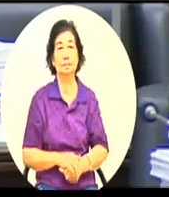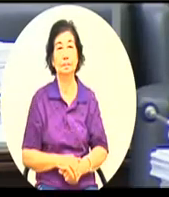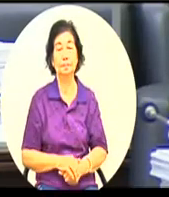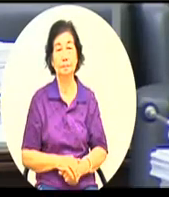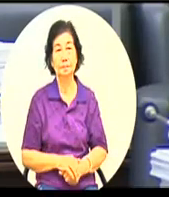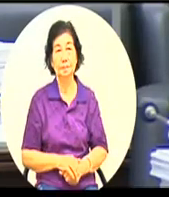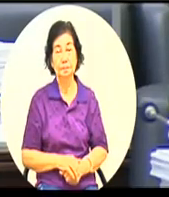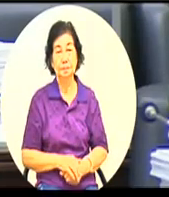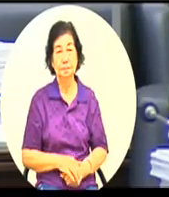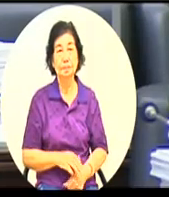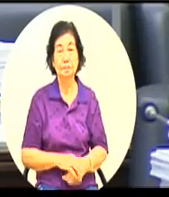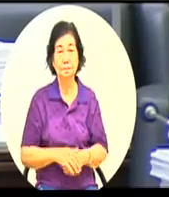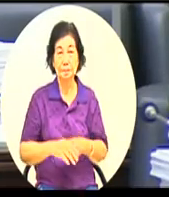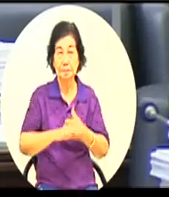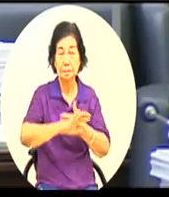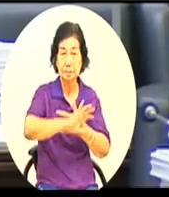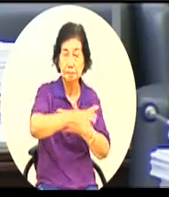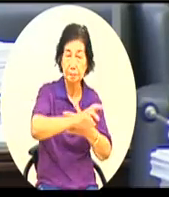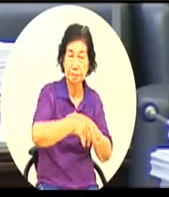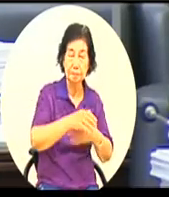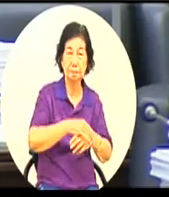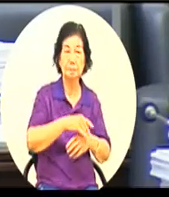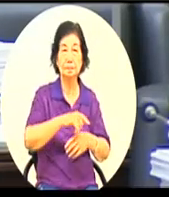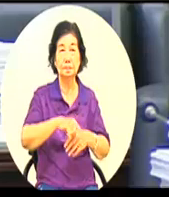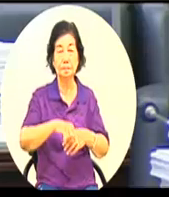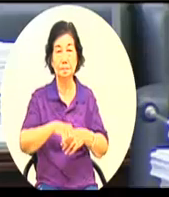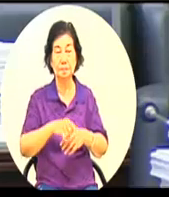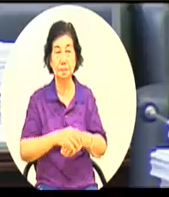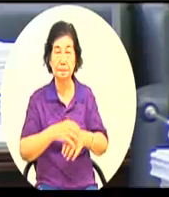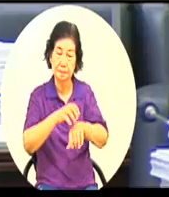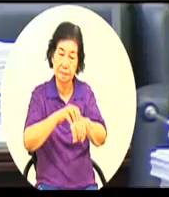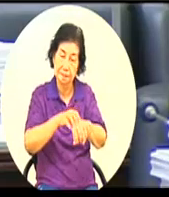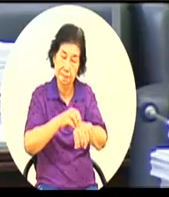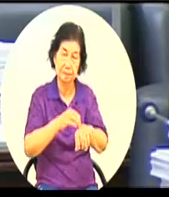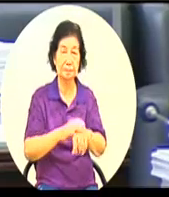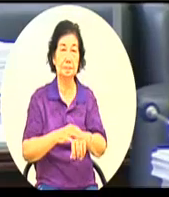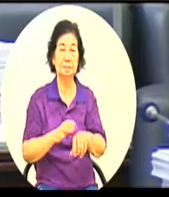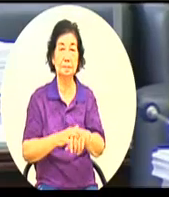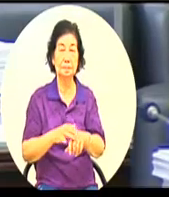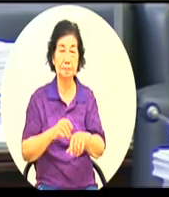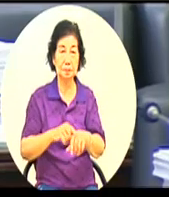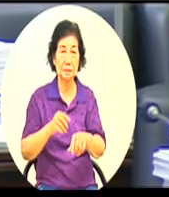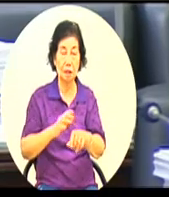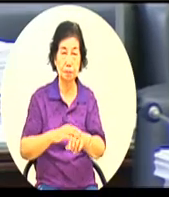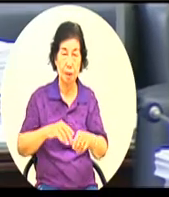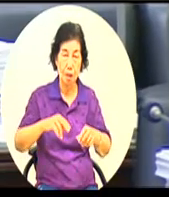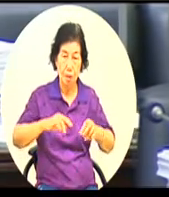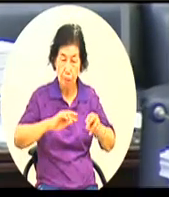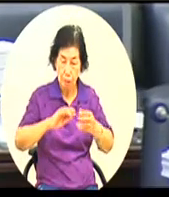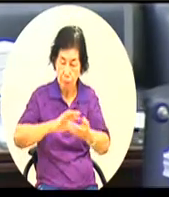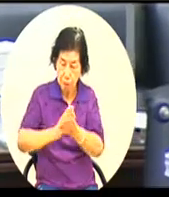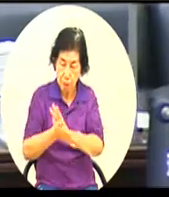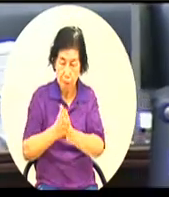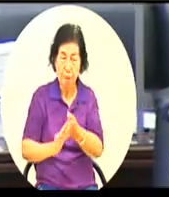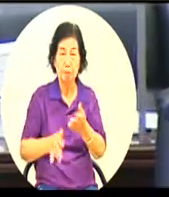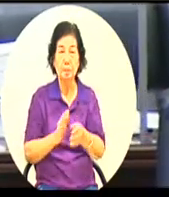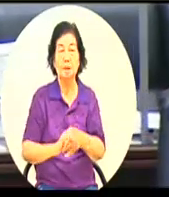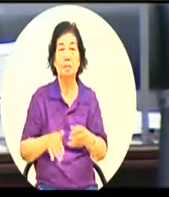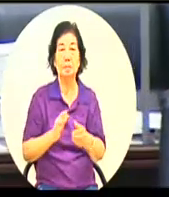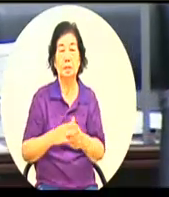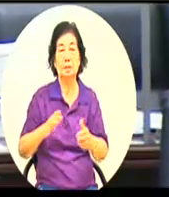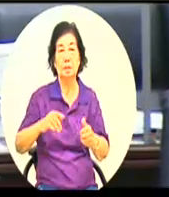苏某康72遍，佮较紧。顶个月排名三六都第三，即个月变第一